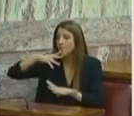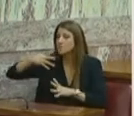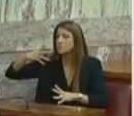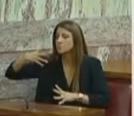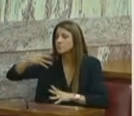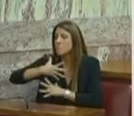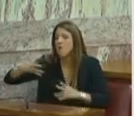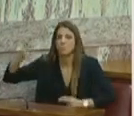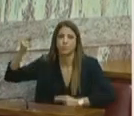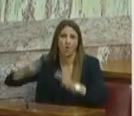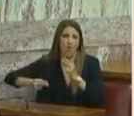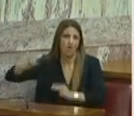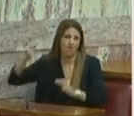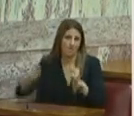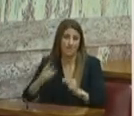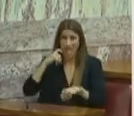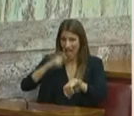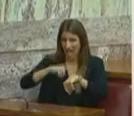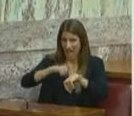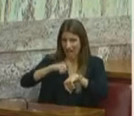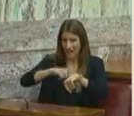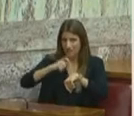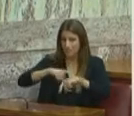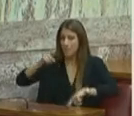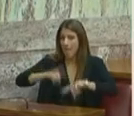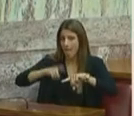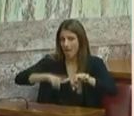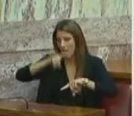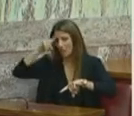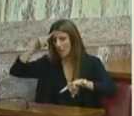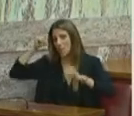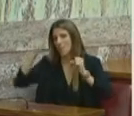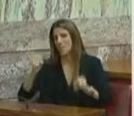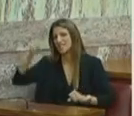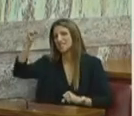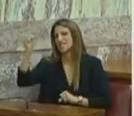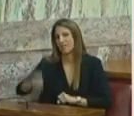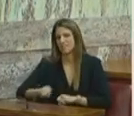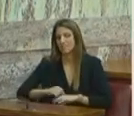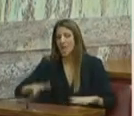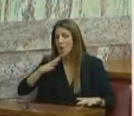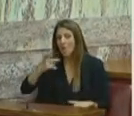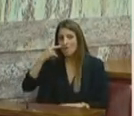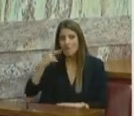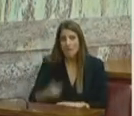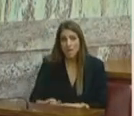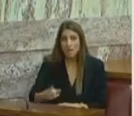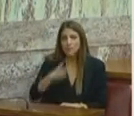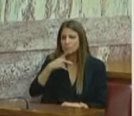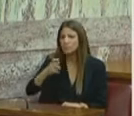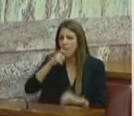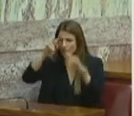Και επί του προκειμένου η χώρα βρίσκεται σε κατάσταση ηθικής πολιορκίας. Όταν βλέπετε πολιτικές έρευνες στις